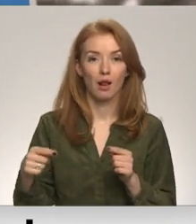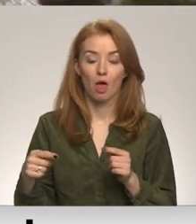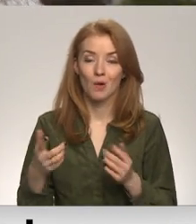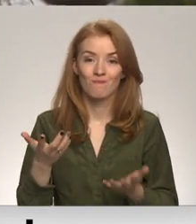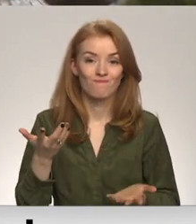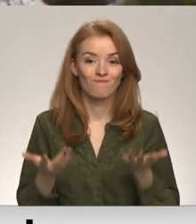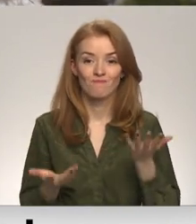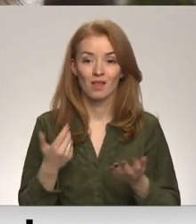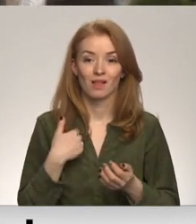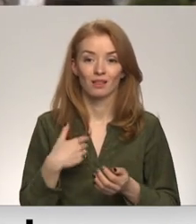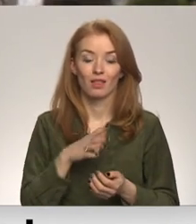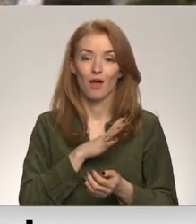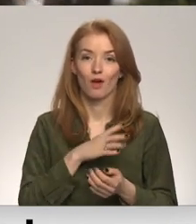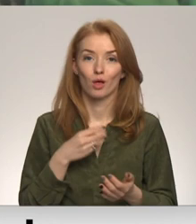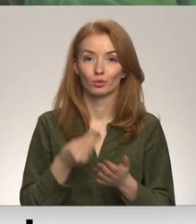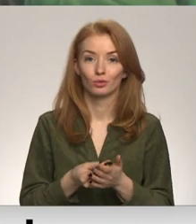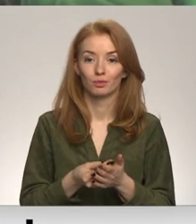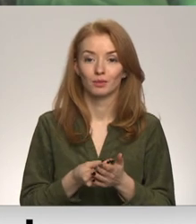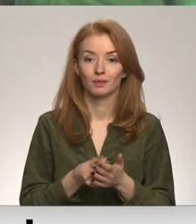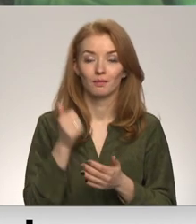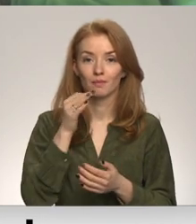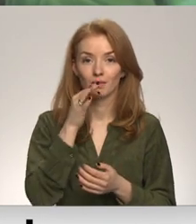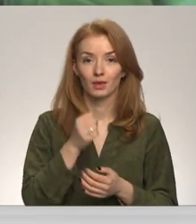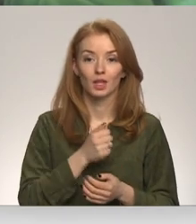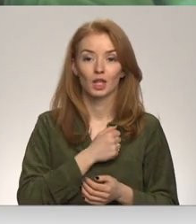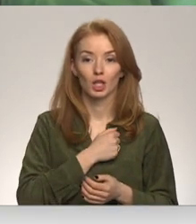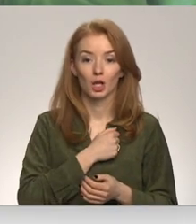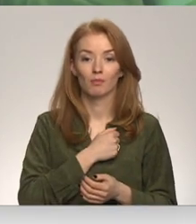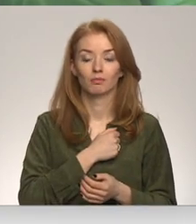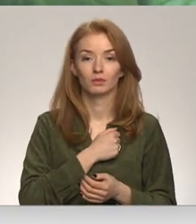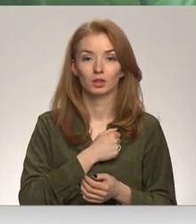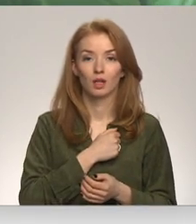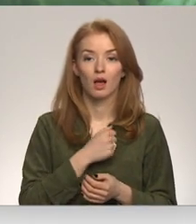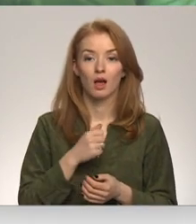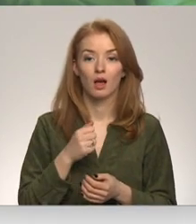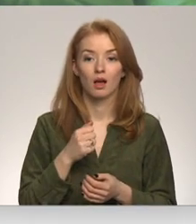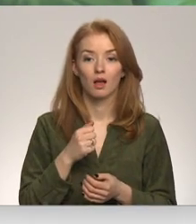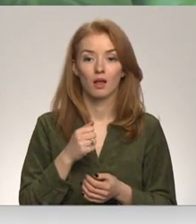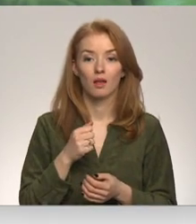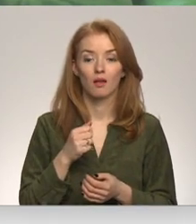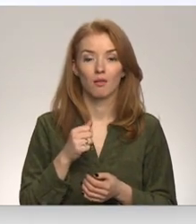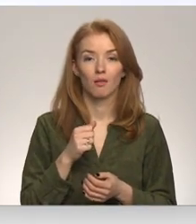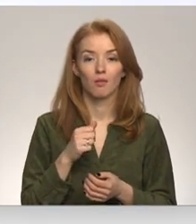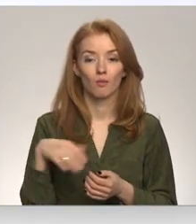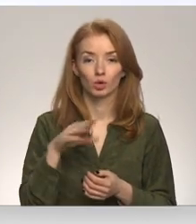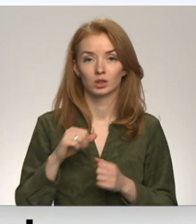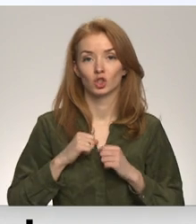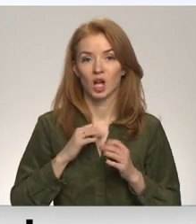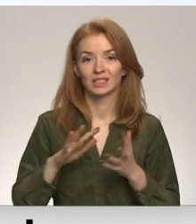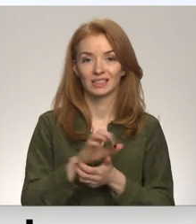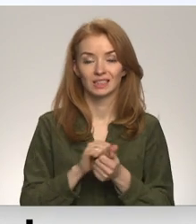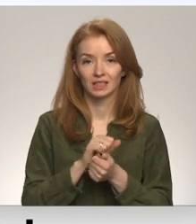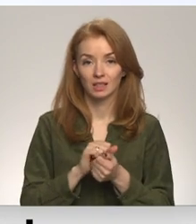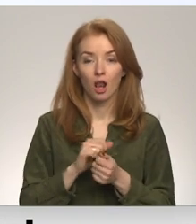vai es varēšu atļauties. Diemžēl, kad pata saimē, kad mēģina iznīcināt mūsu visus, Dabas gāzes